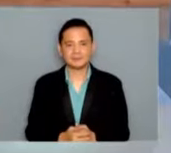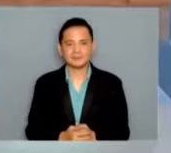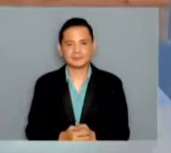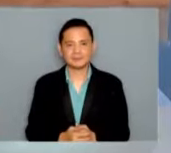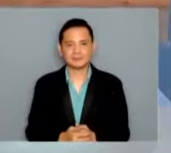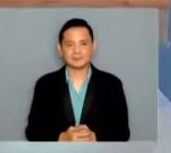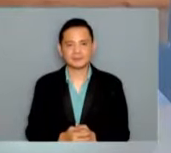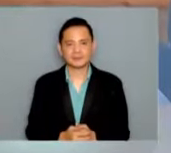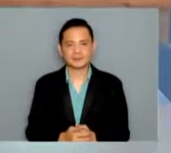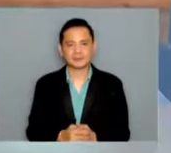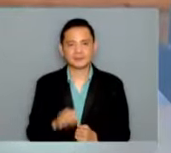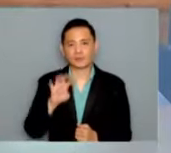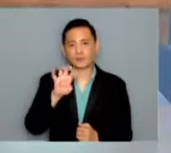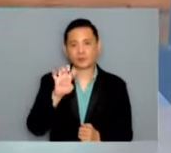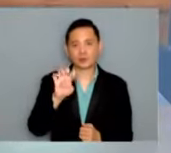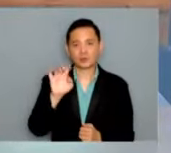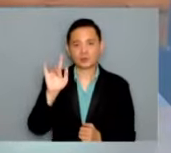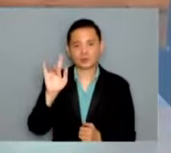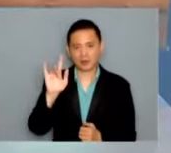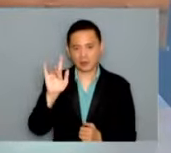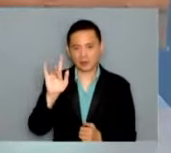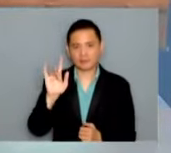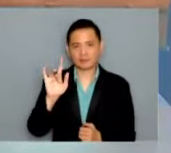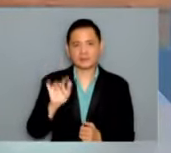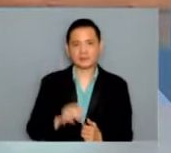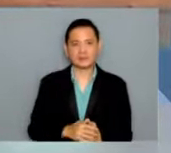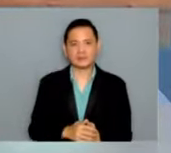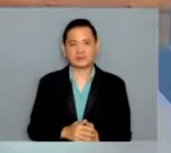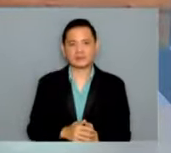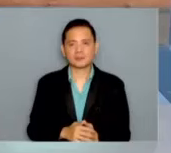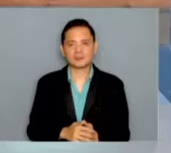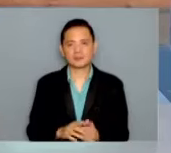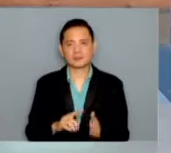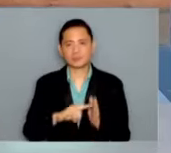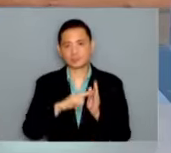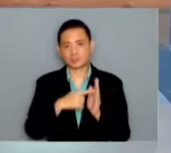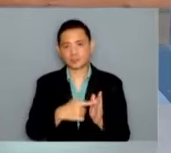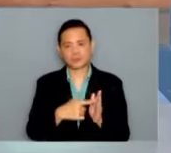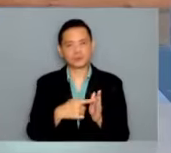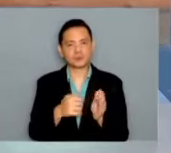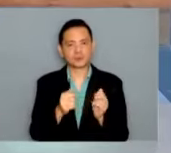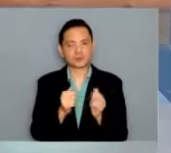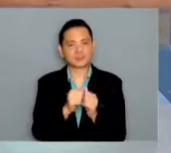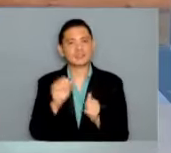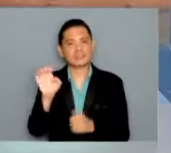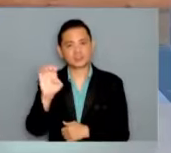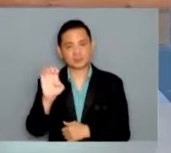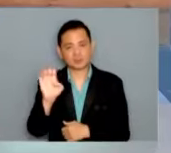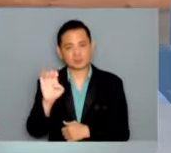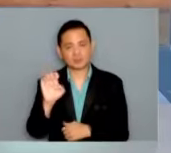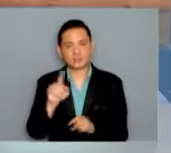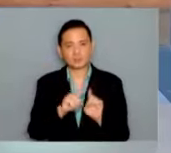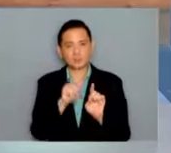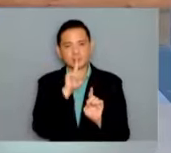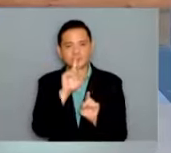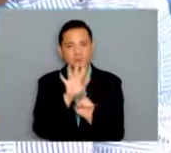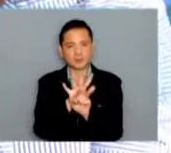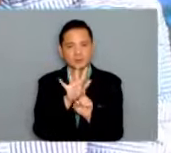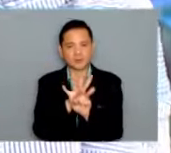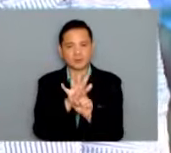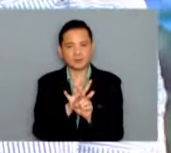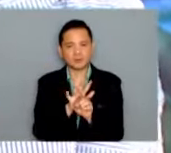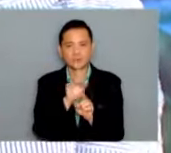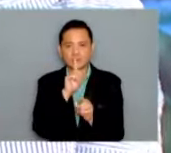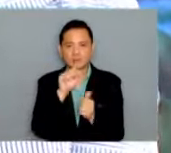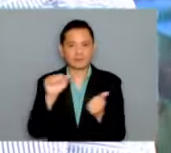Yeah, so it's 425 and inumpisahan namin siya as like really an Easter offering. Pero napaka-popular niya na out of stock kami